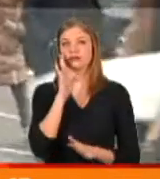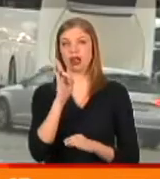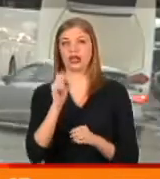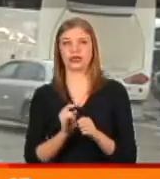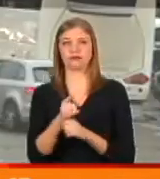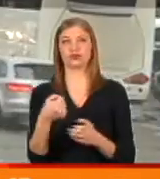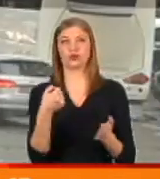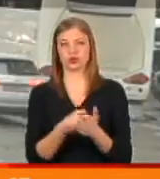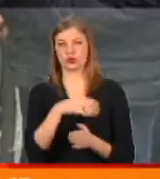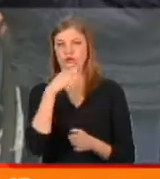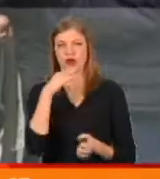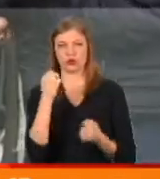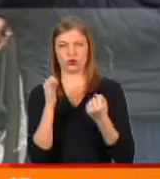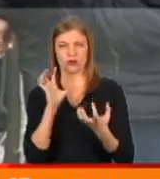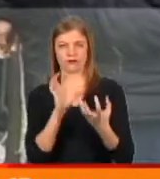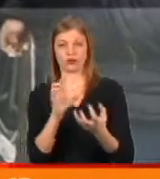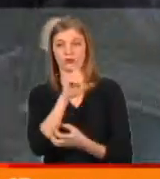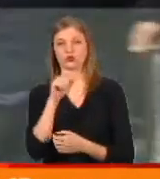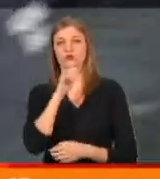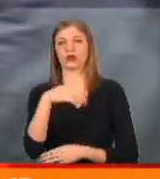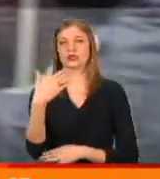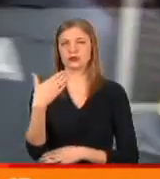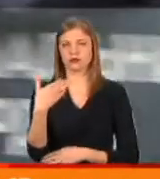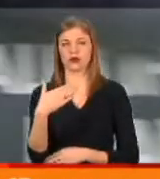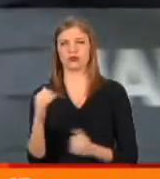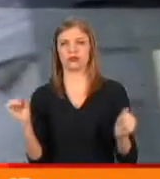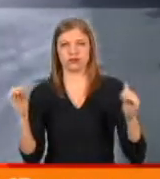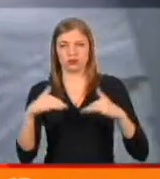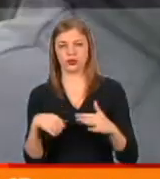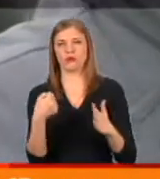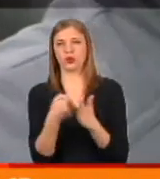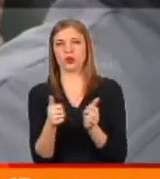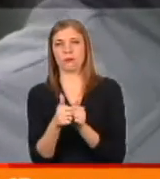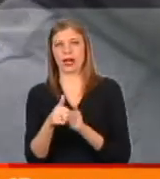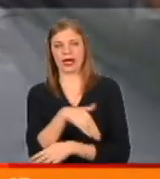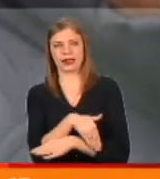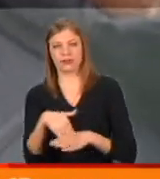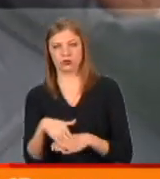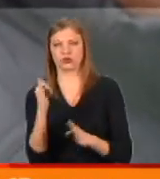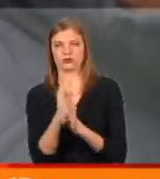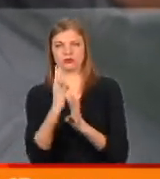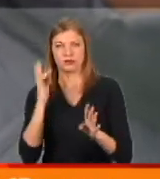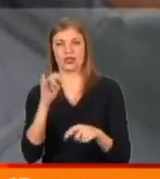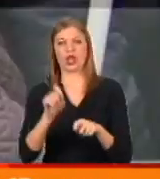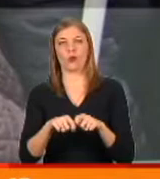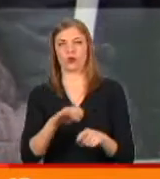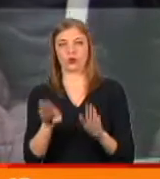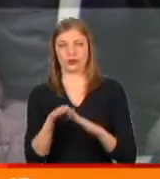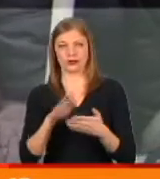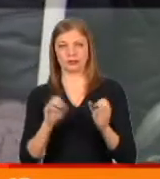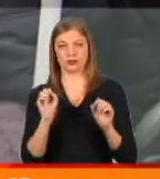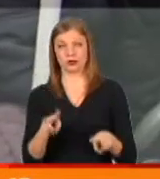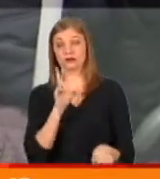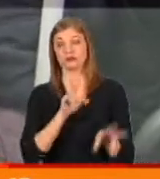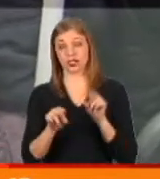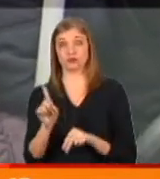під'їздах до Софії ряди автобусів. Люди з українськими прапорами стікаються до прилеглих вулиць і стають у чергу на контроль з безпеки. Надіємося на